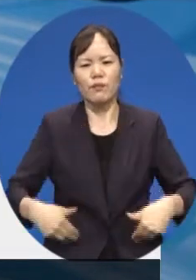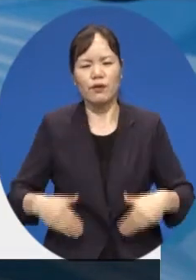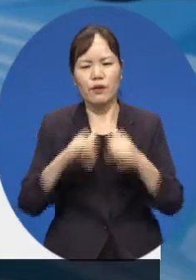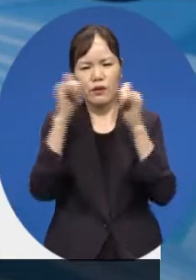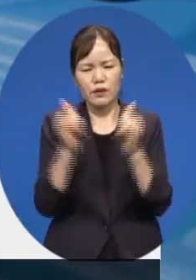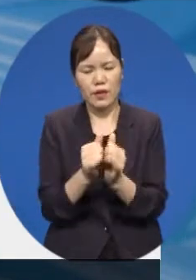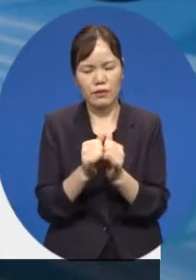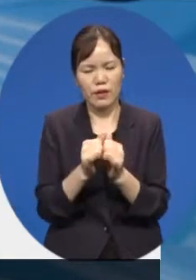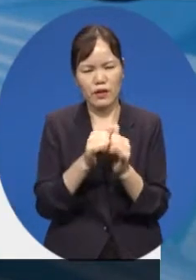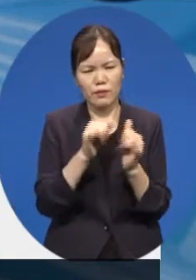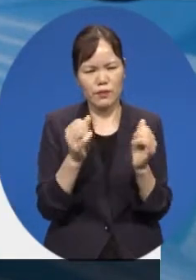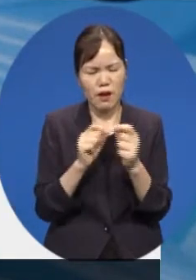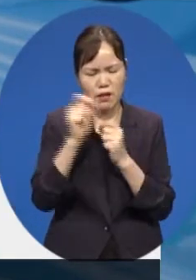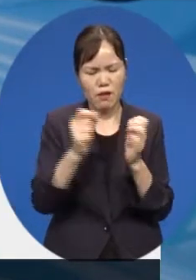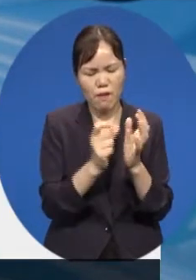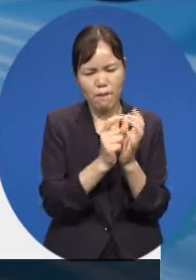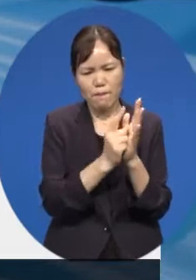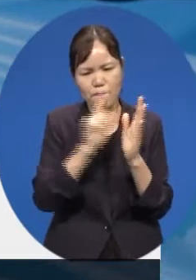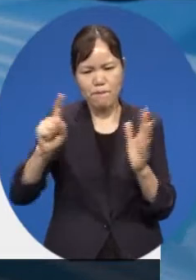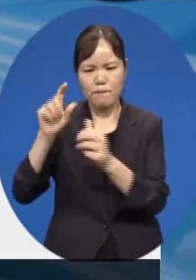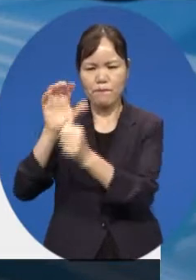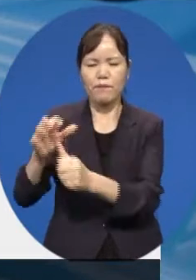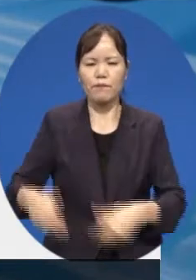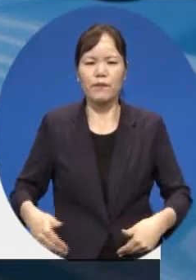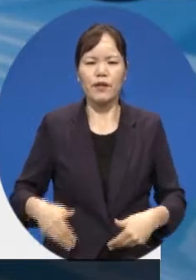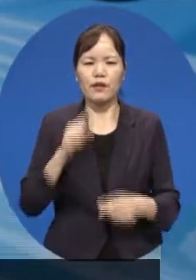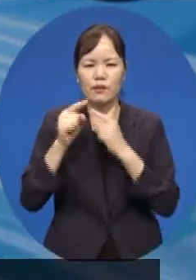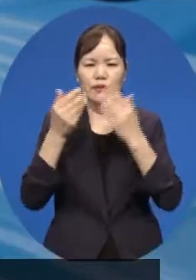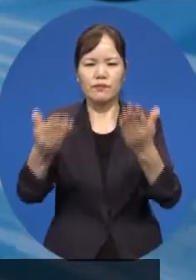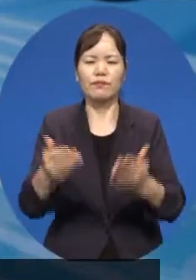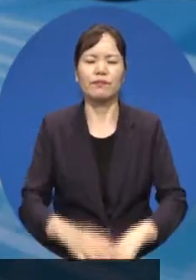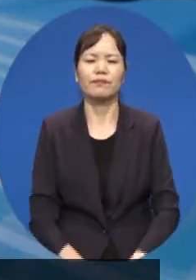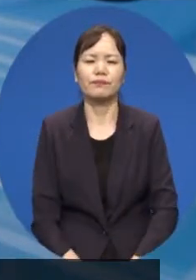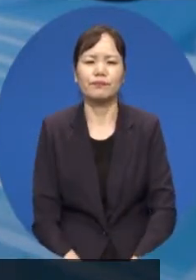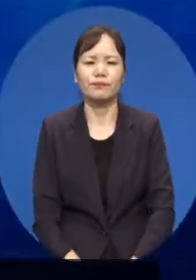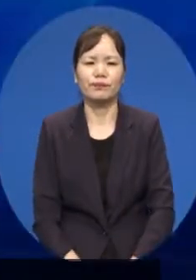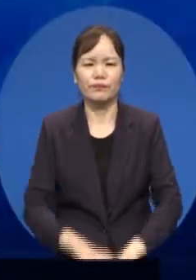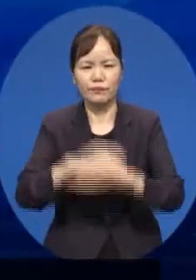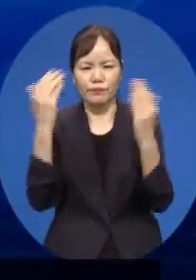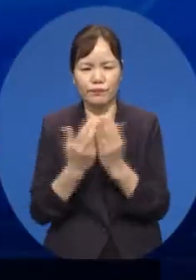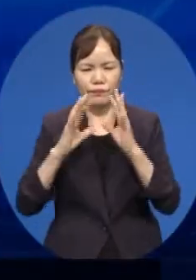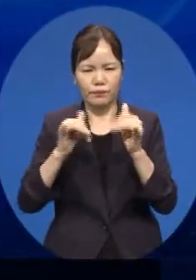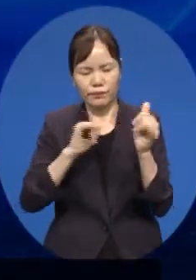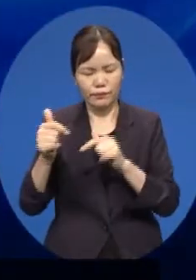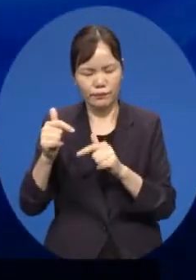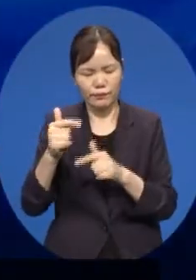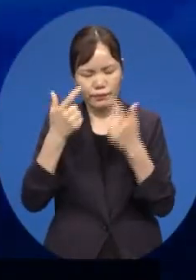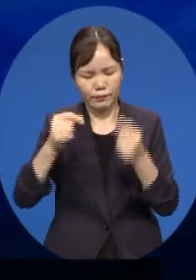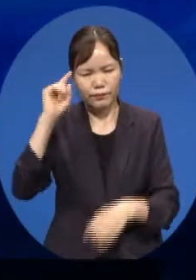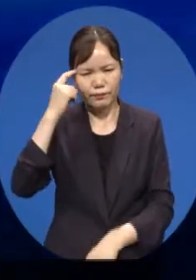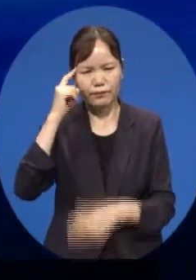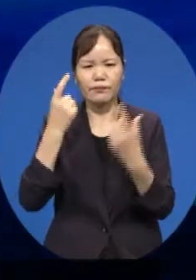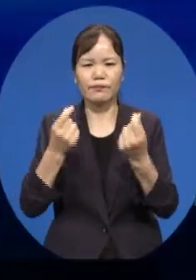영원히 격리 조치 받아야 한다 라는 말씀 드리겠습니다 4 아마 모든 국민들의 똑같이 생각을 하시고 또